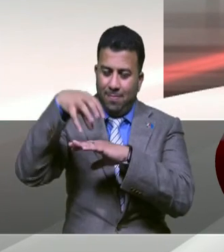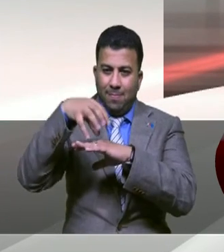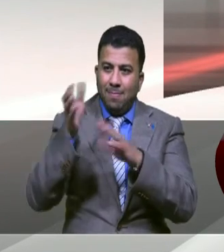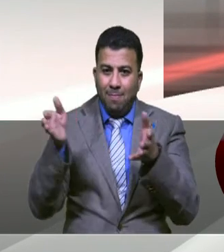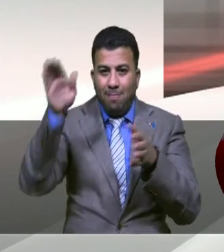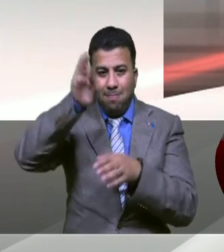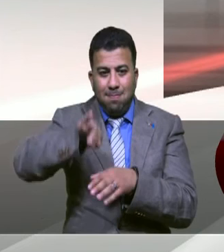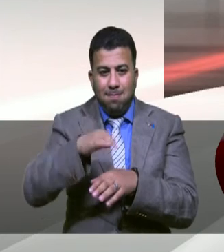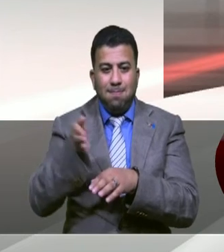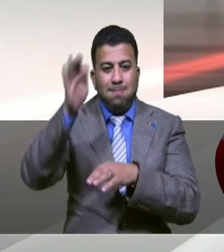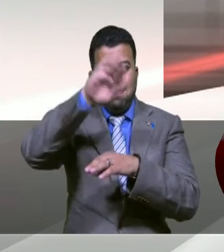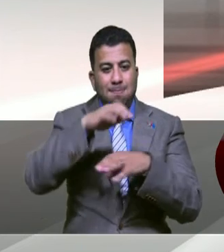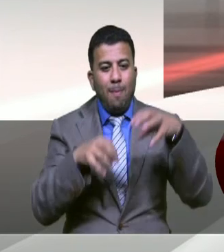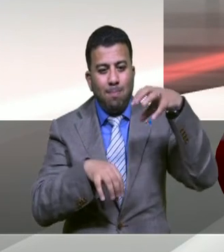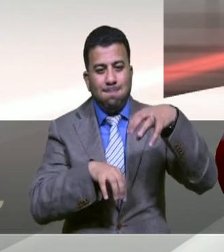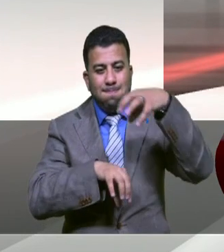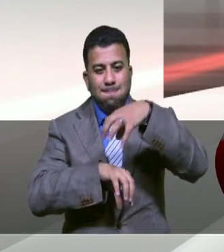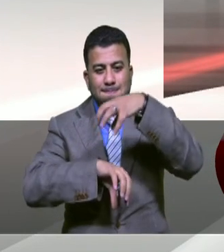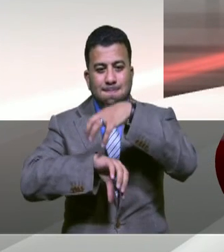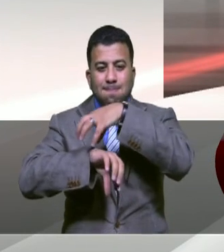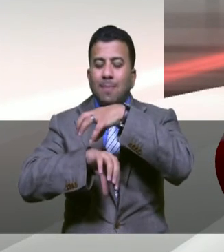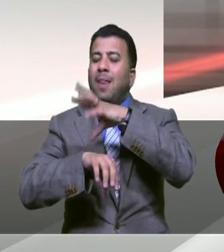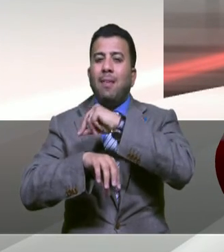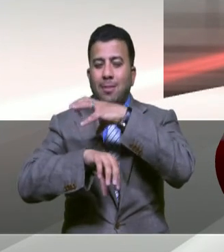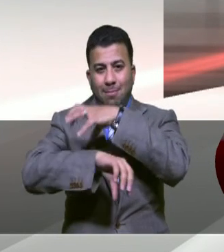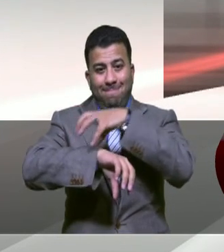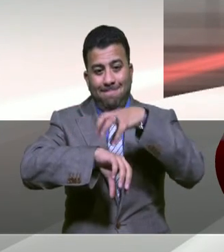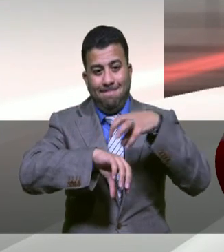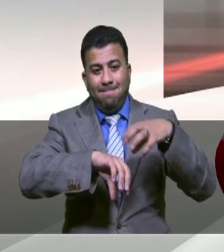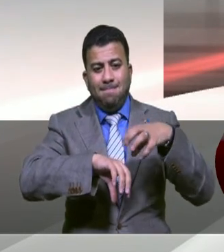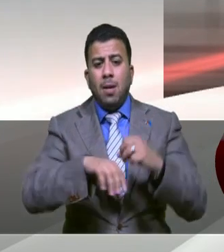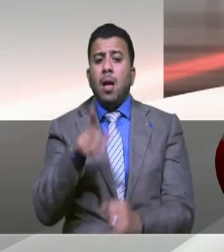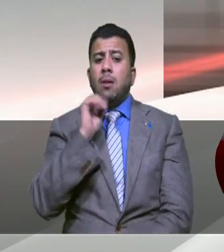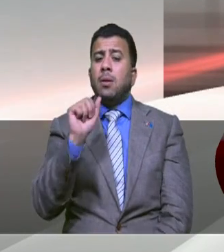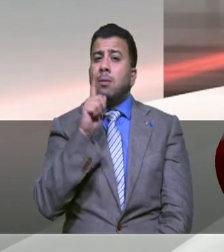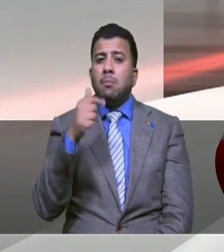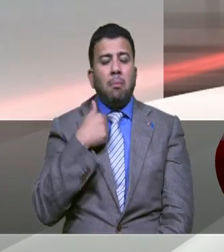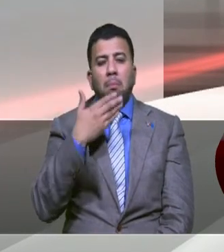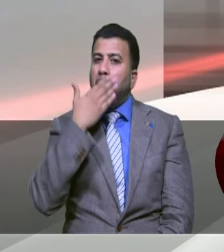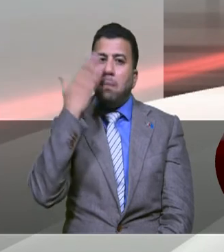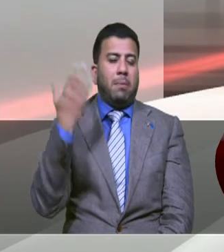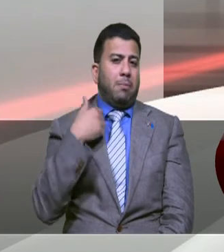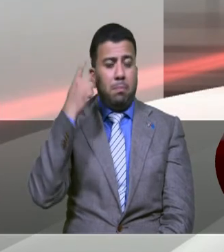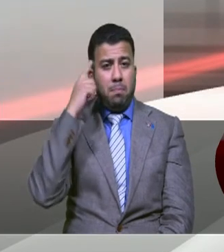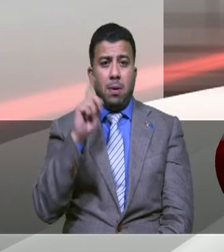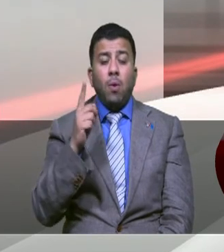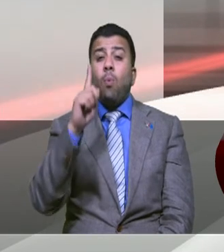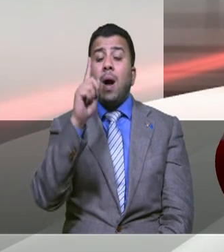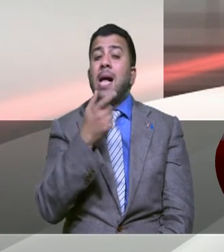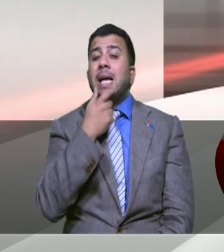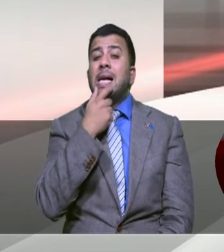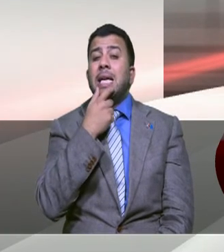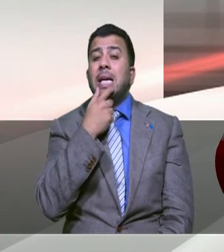مسقوف مسقوف بقبب. ايه هكذا. وهذا نحن ما كنا نعرفه، لكن في واحد انجليزي